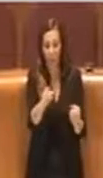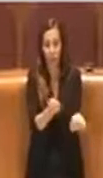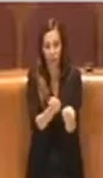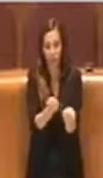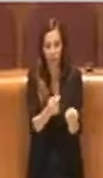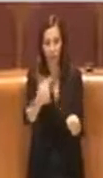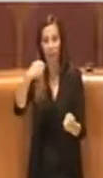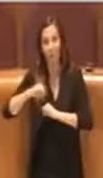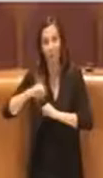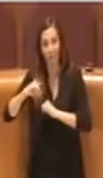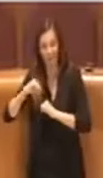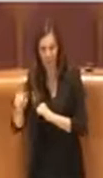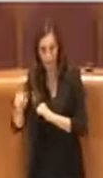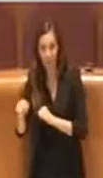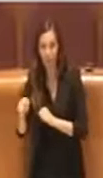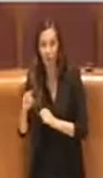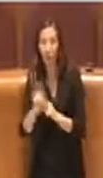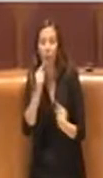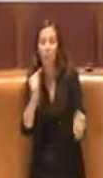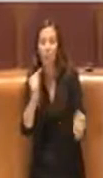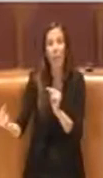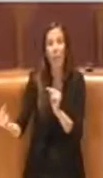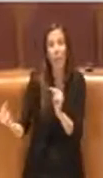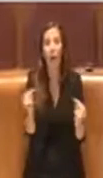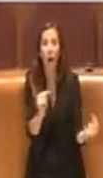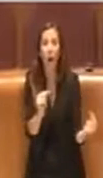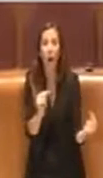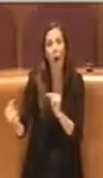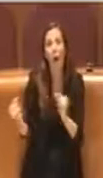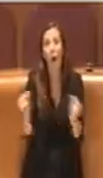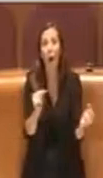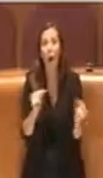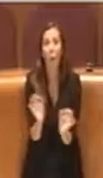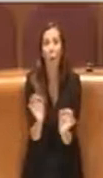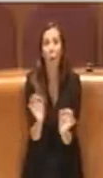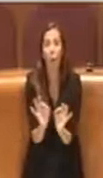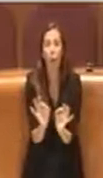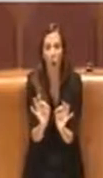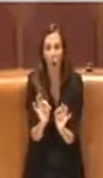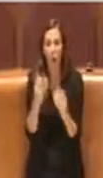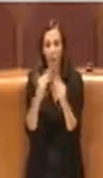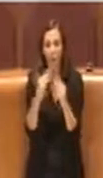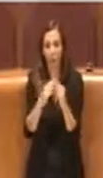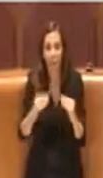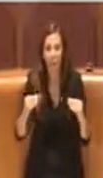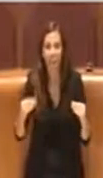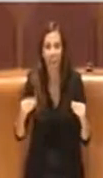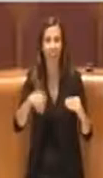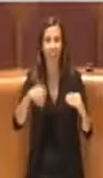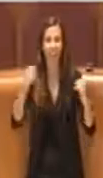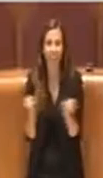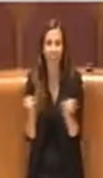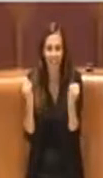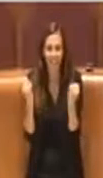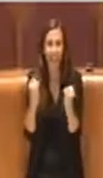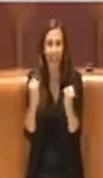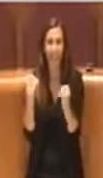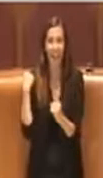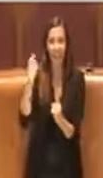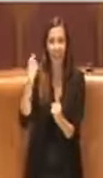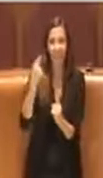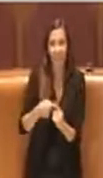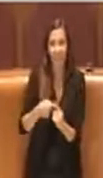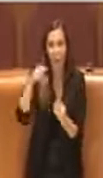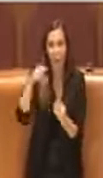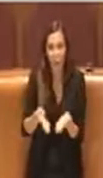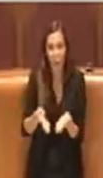dialogo naturalmente ha anche delle motivazioni, perché le competenze gestionali di questa materia, di questo tipo di attività, sono state fino ad oggi frammentate in